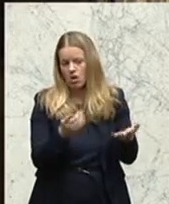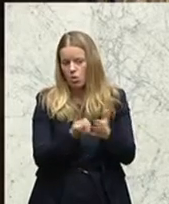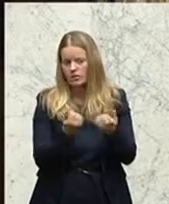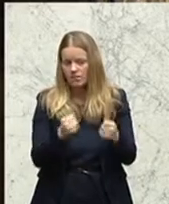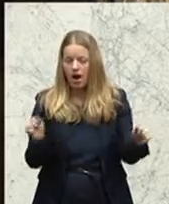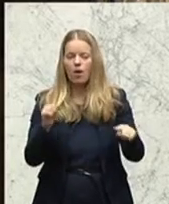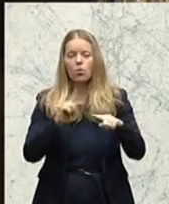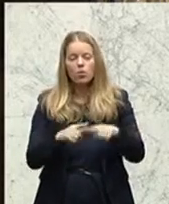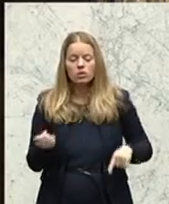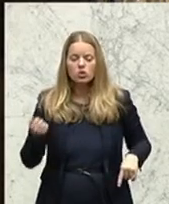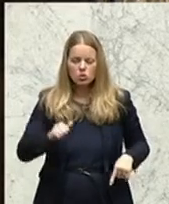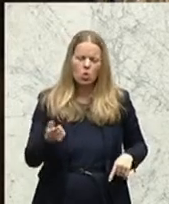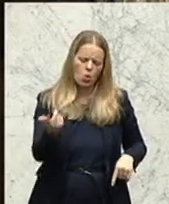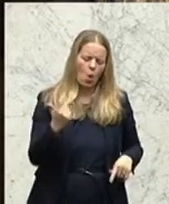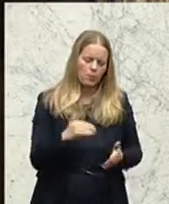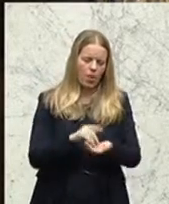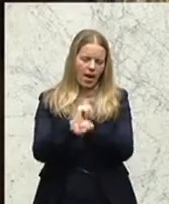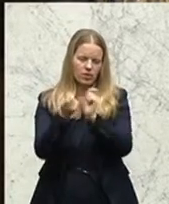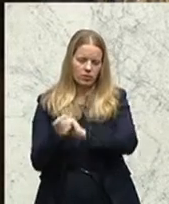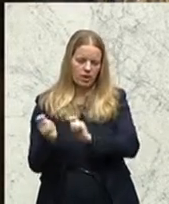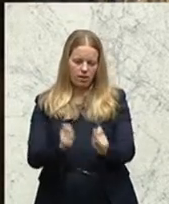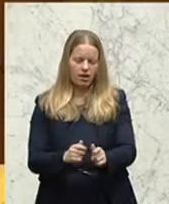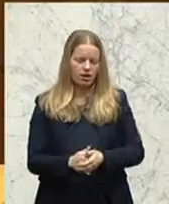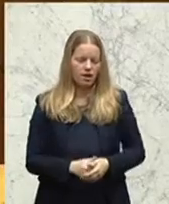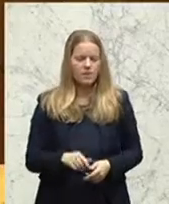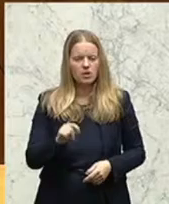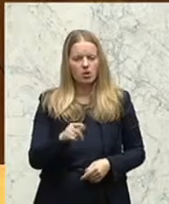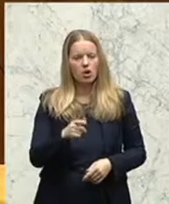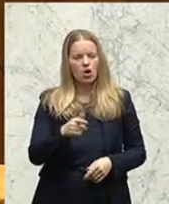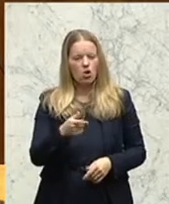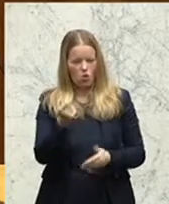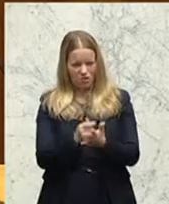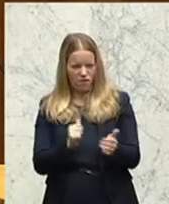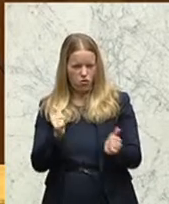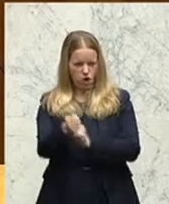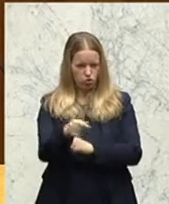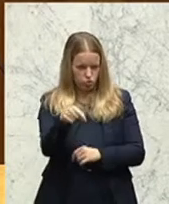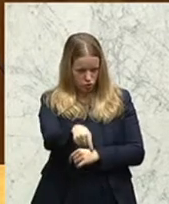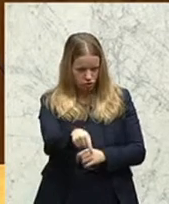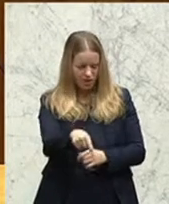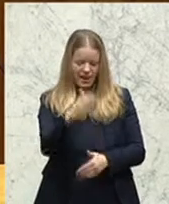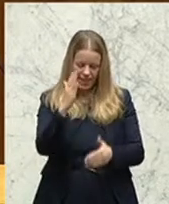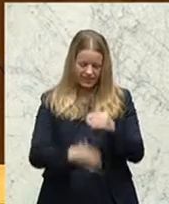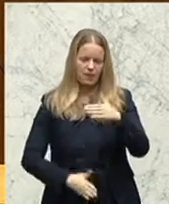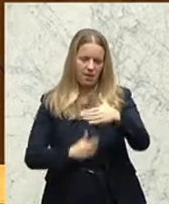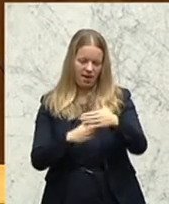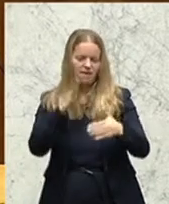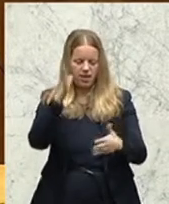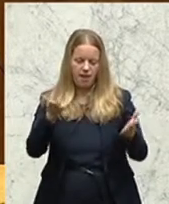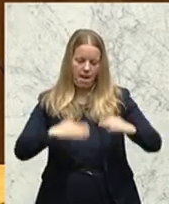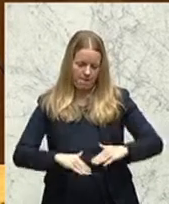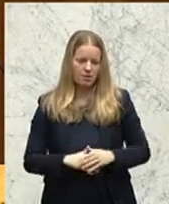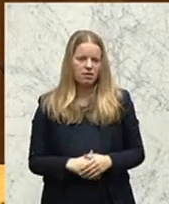aber auch, und da kommt noch ein Abänderungsantrag, dass der Kostenvorschuss die letzte Barriere in diesem Gesetz fallen